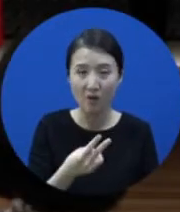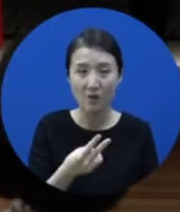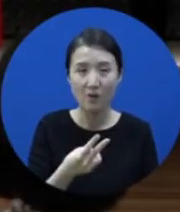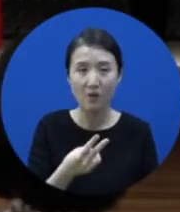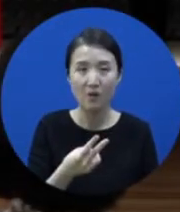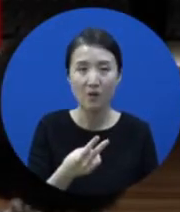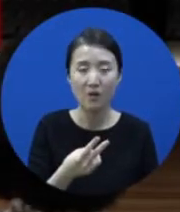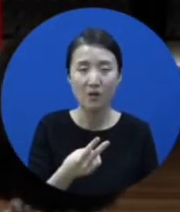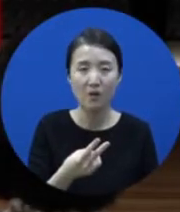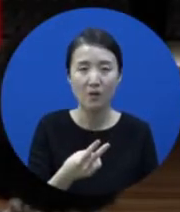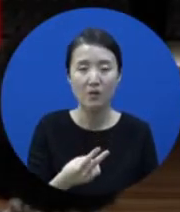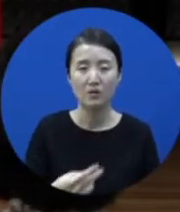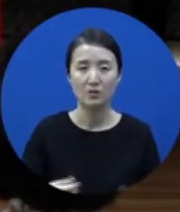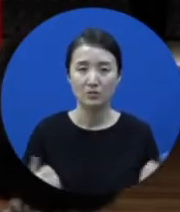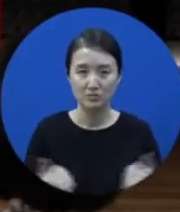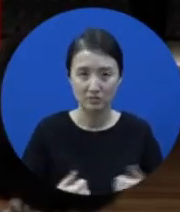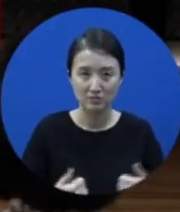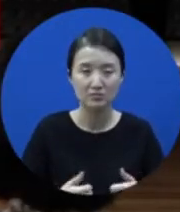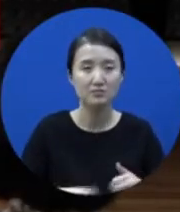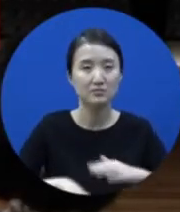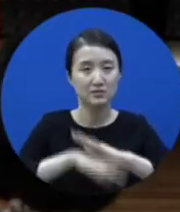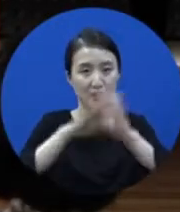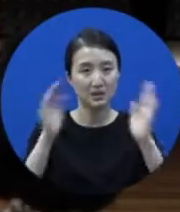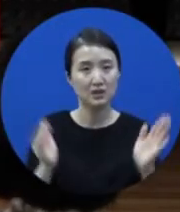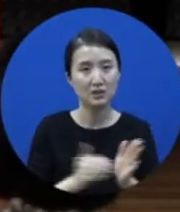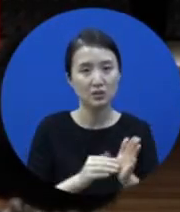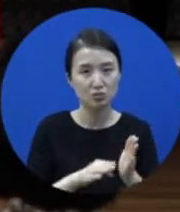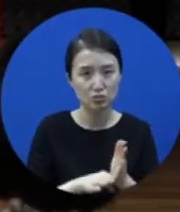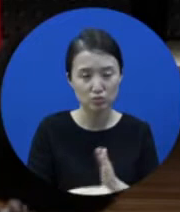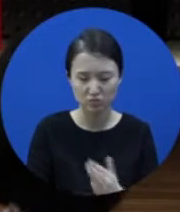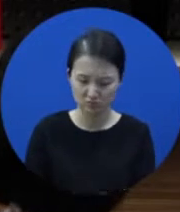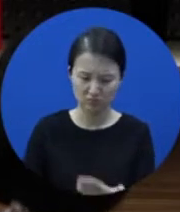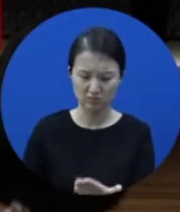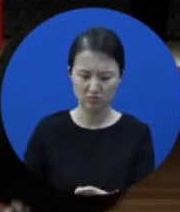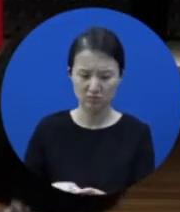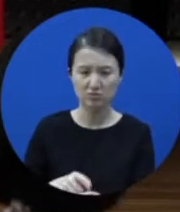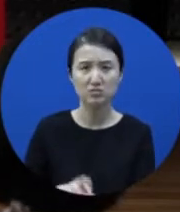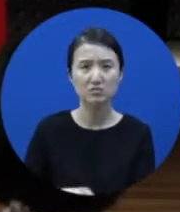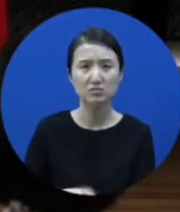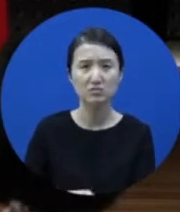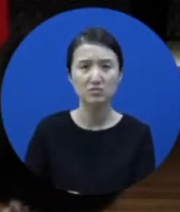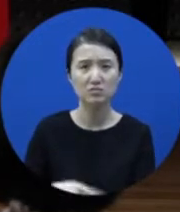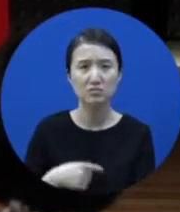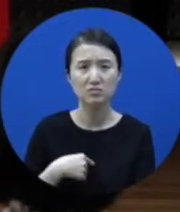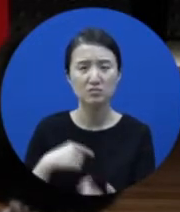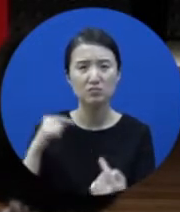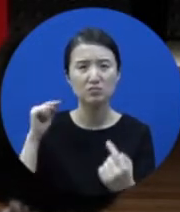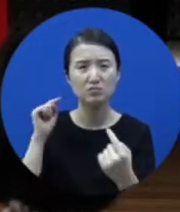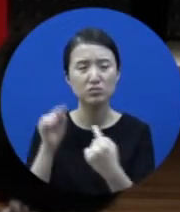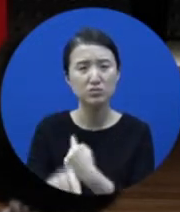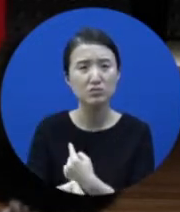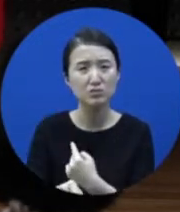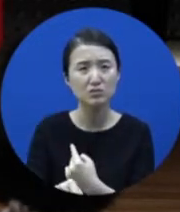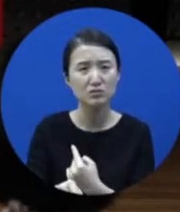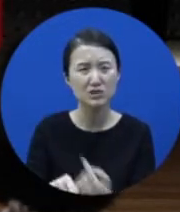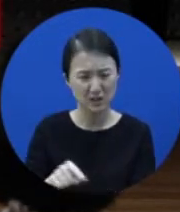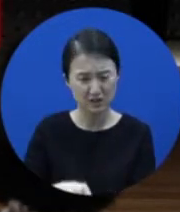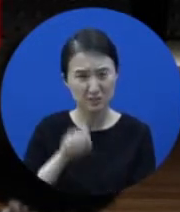분명히 회의를 했는데 나중에 결과가 이상한 결과가 나와요. 내가 얘기한 소리 못 들었어?